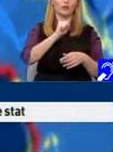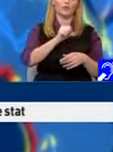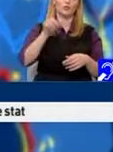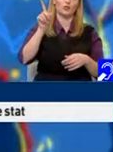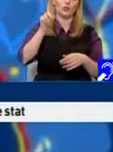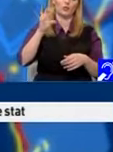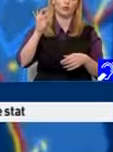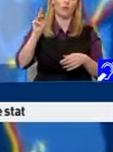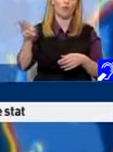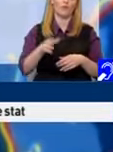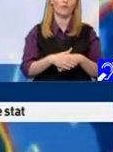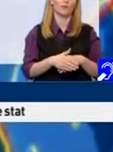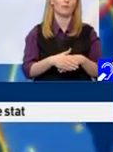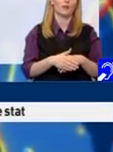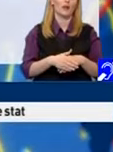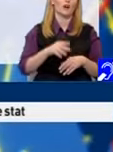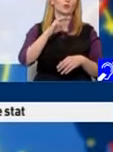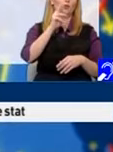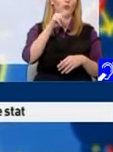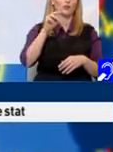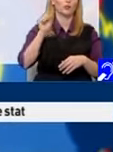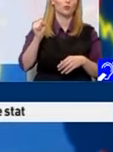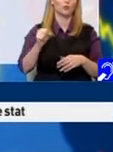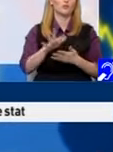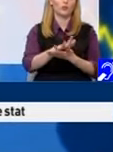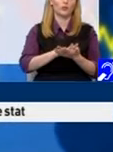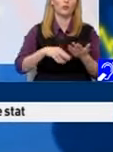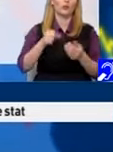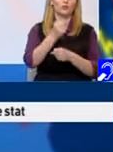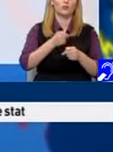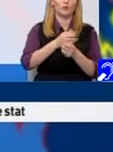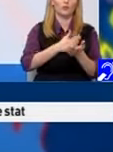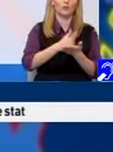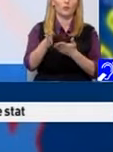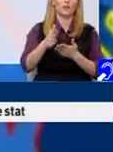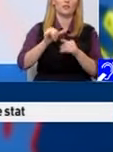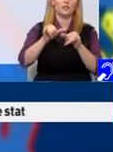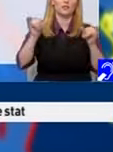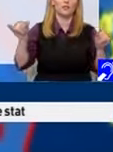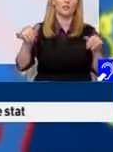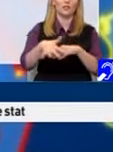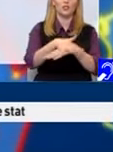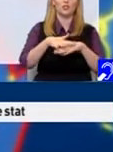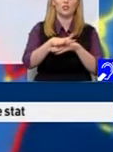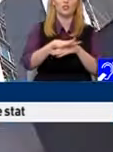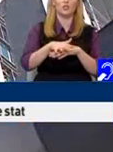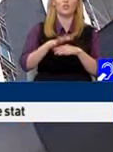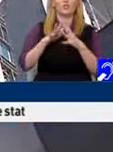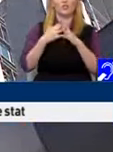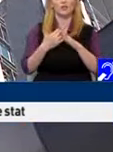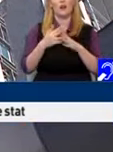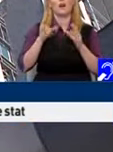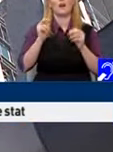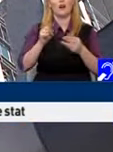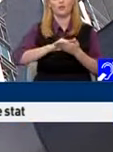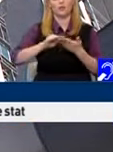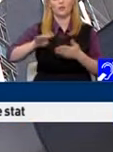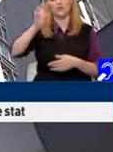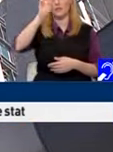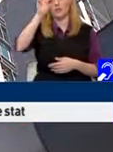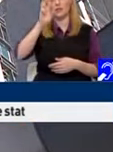Zolotcov. Dorin Andros va lucra în continuare la Ministerul Agriculturii, Dezvoltării Regionale și Mediului în calitate de secretar de stat pe